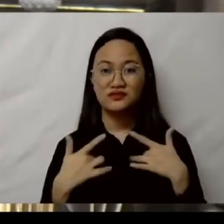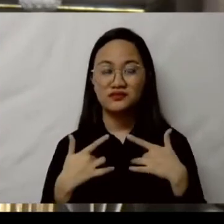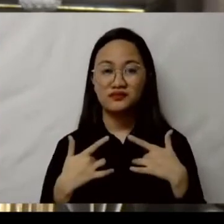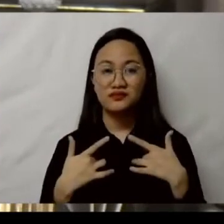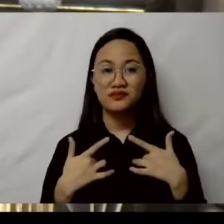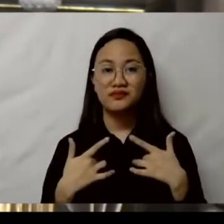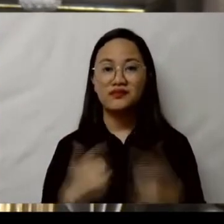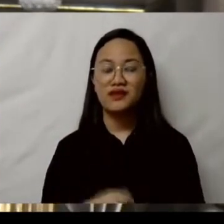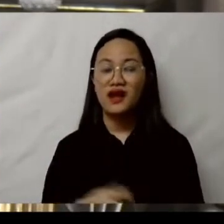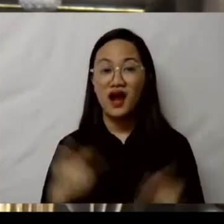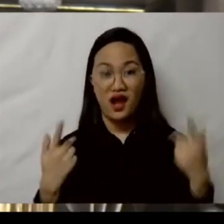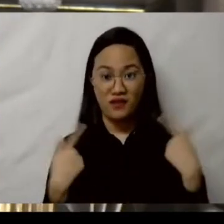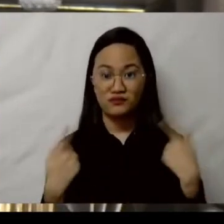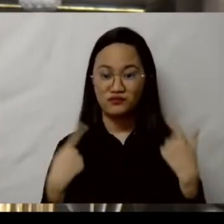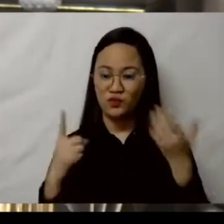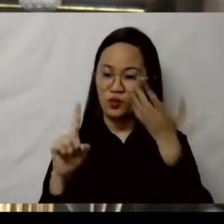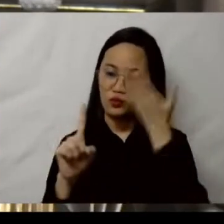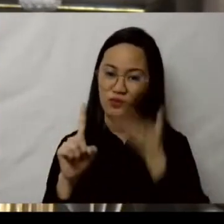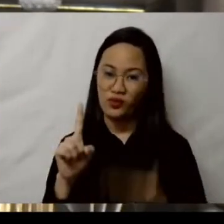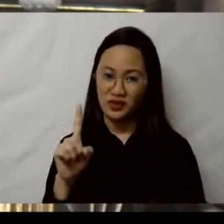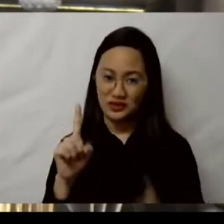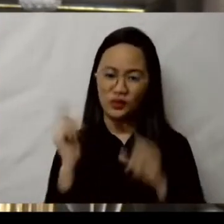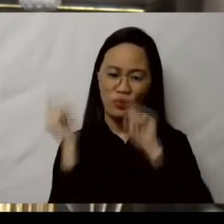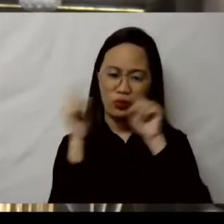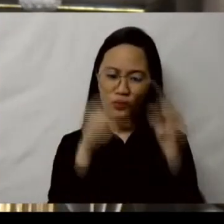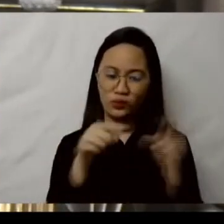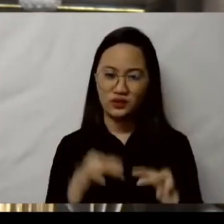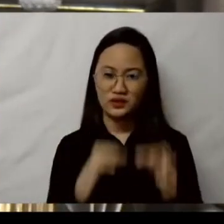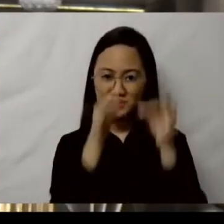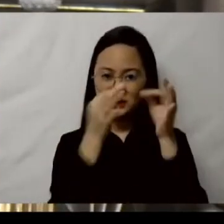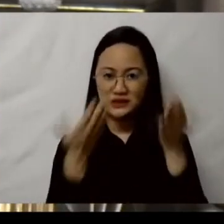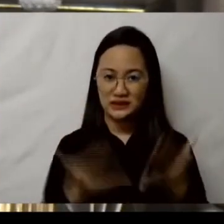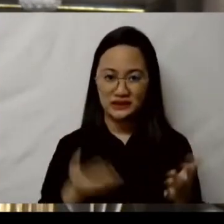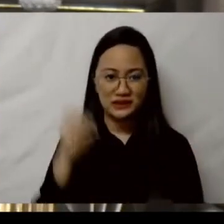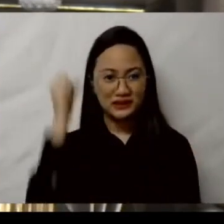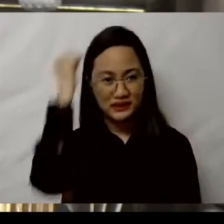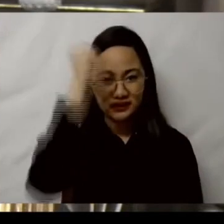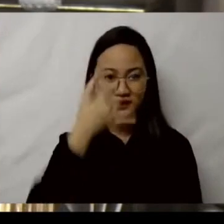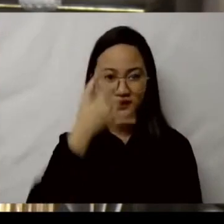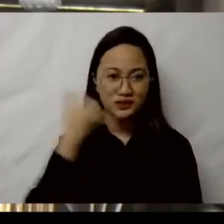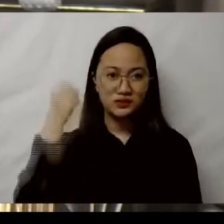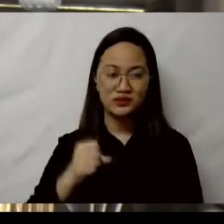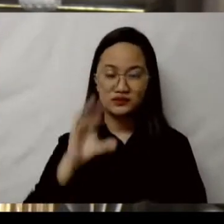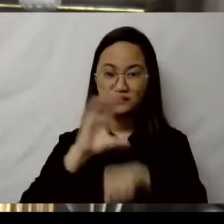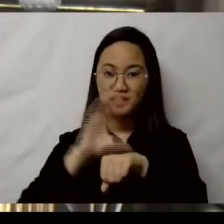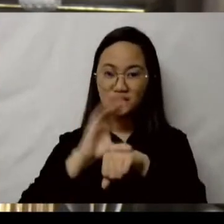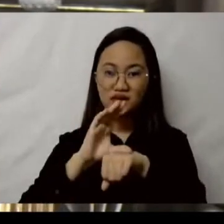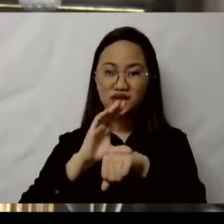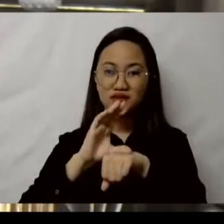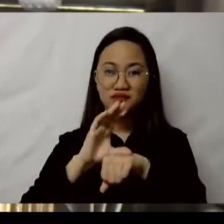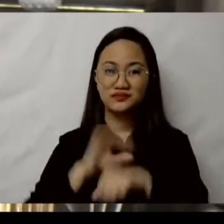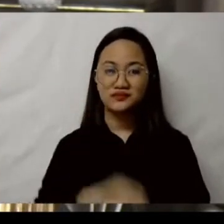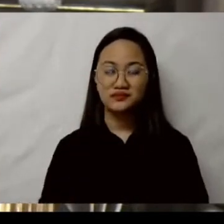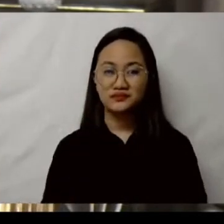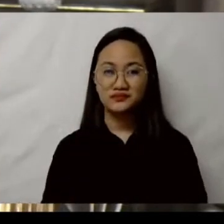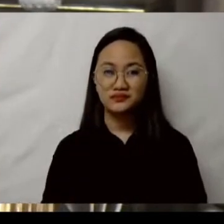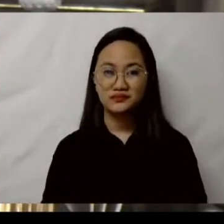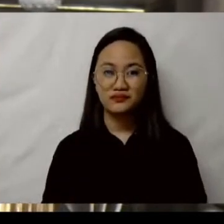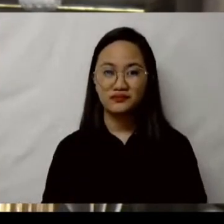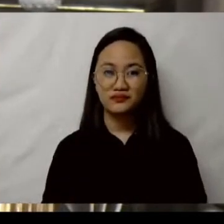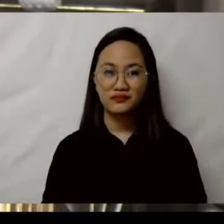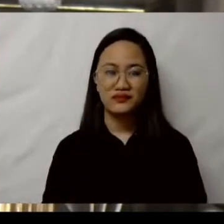St. Joseph Parish na for the last few months, simula